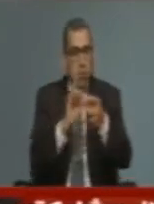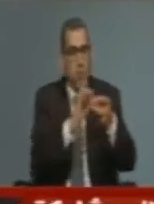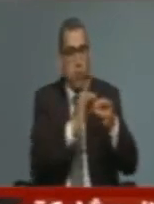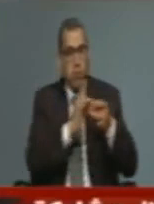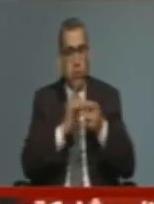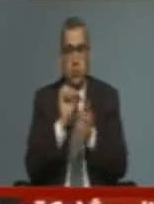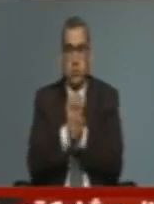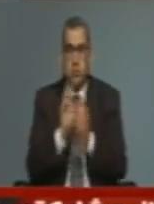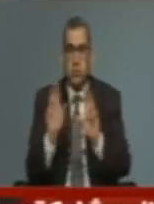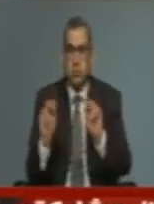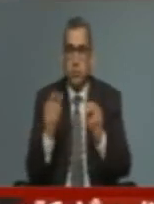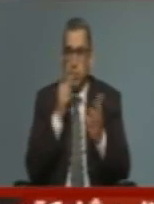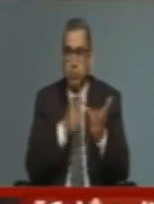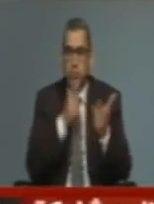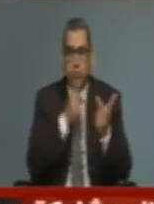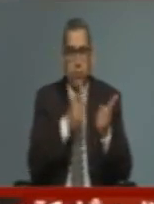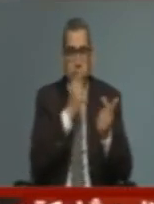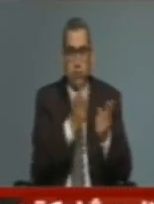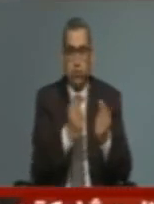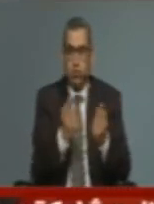موجودين هناك يعني،